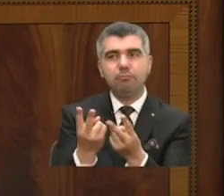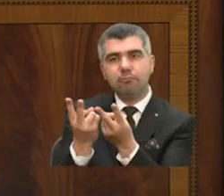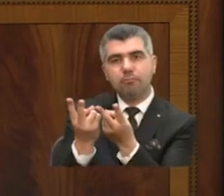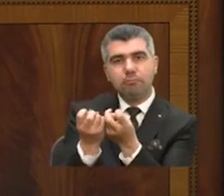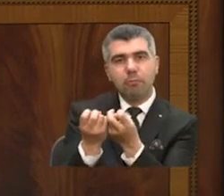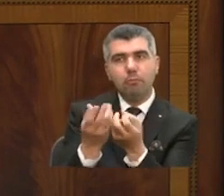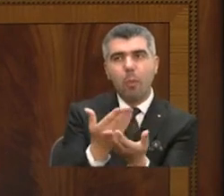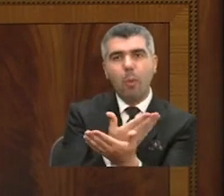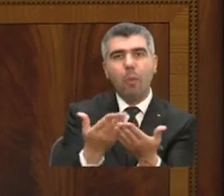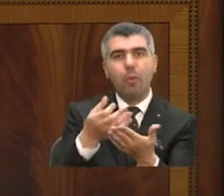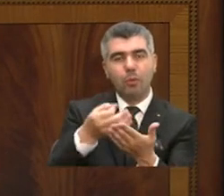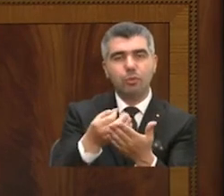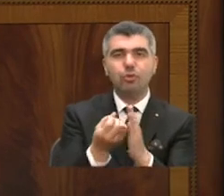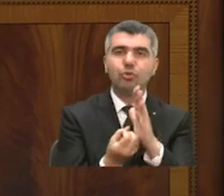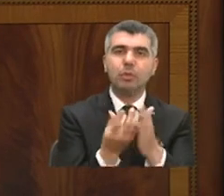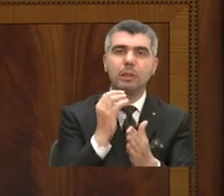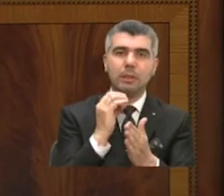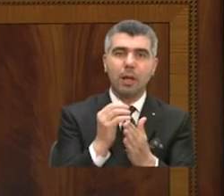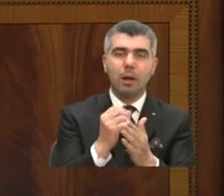تستجيب